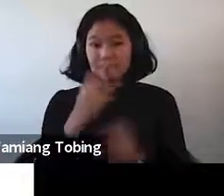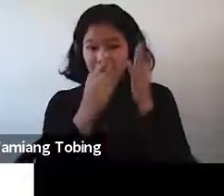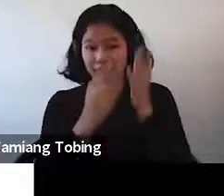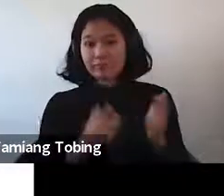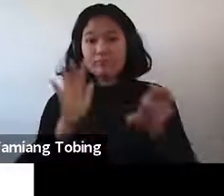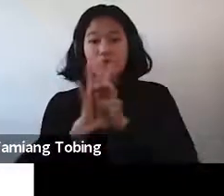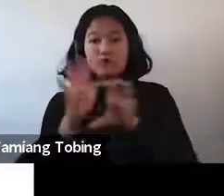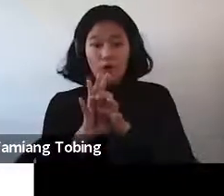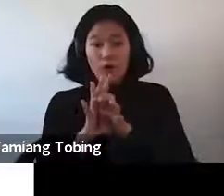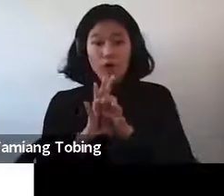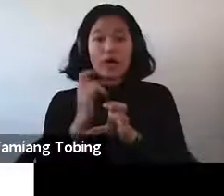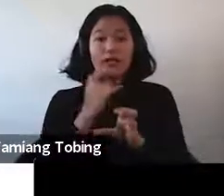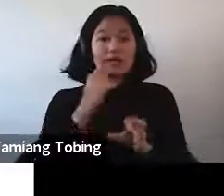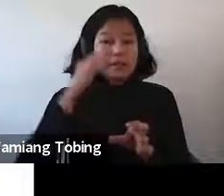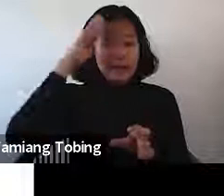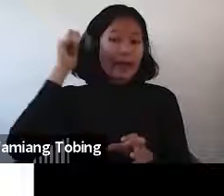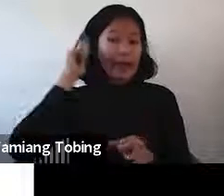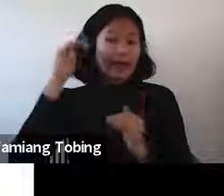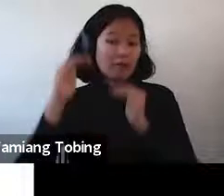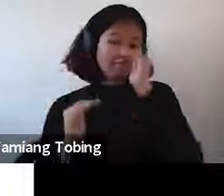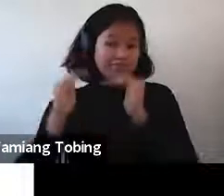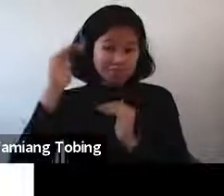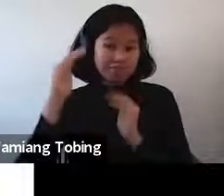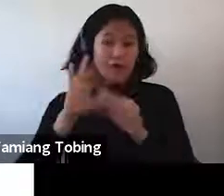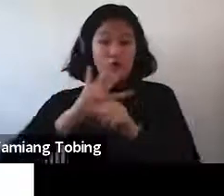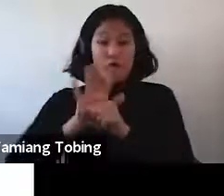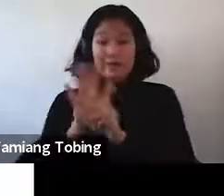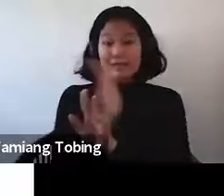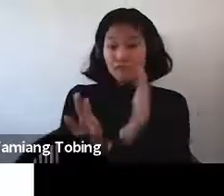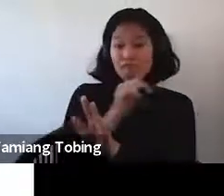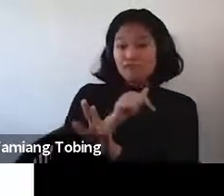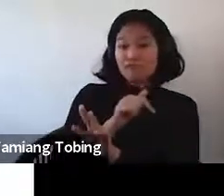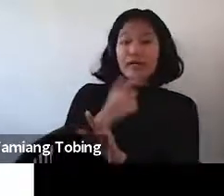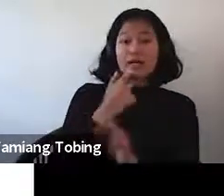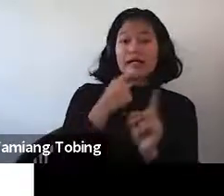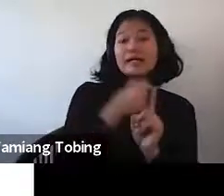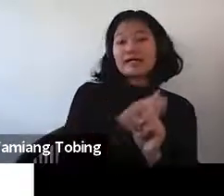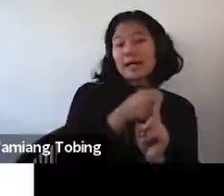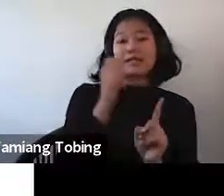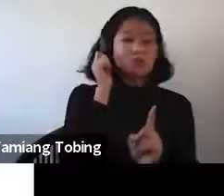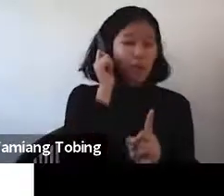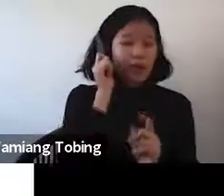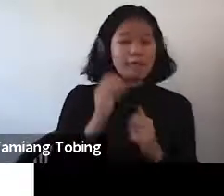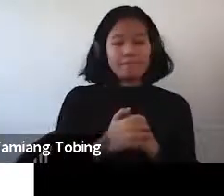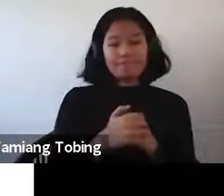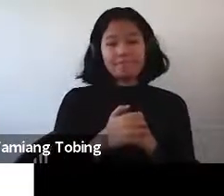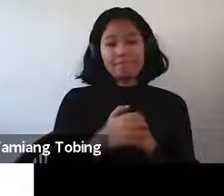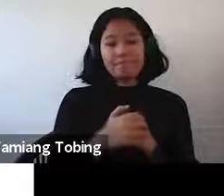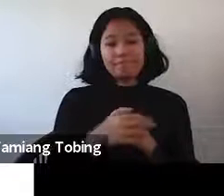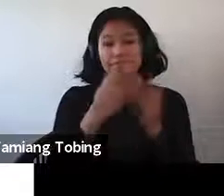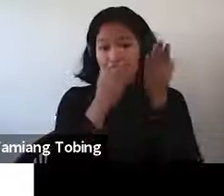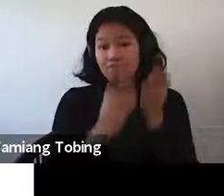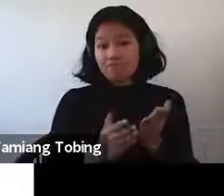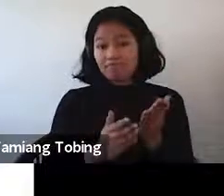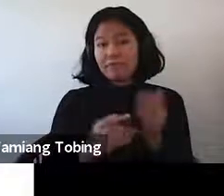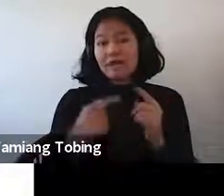dari ketimpangan gender yang ada sebelum COVID adalah kasus kekerasan terhadap perempuan ya. Ini data yang saya ambil